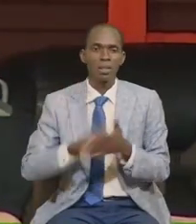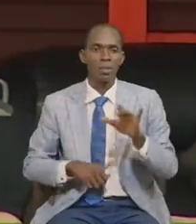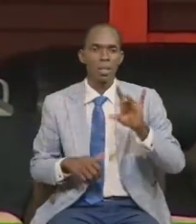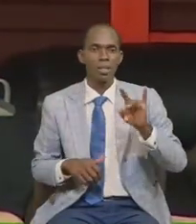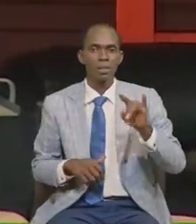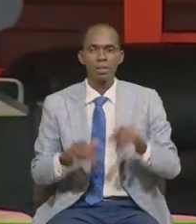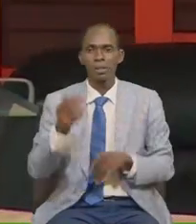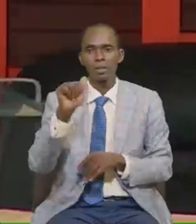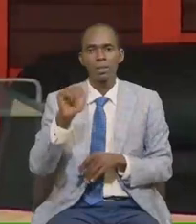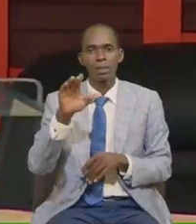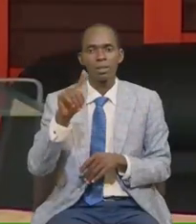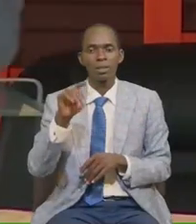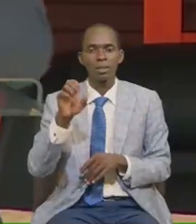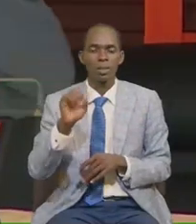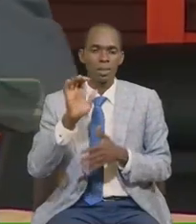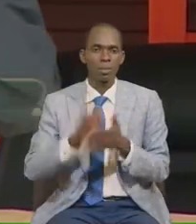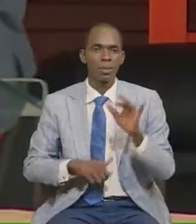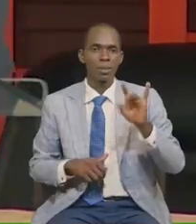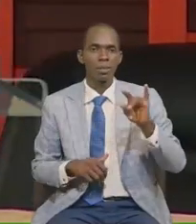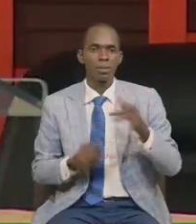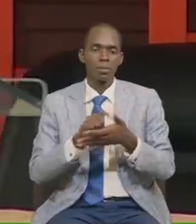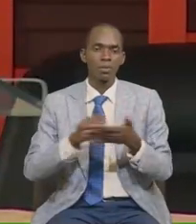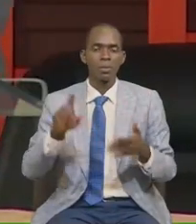Actes 18, verset 1.